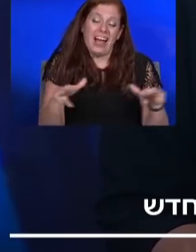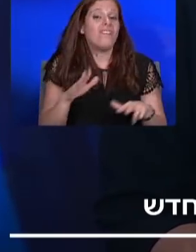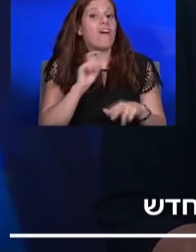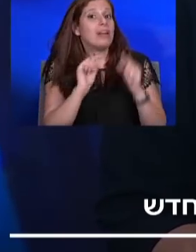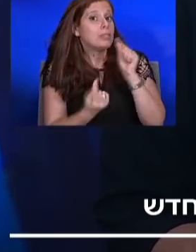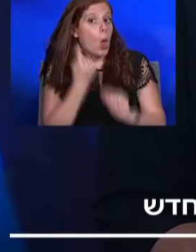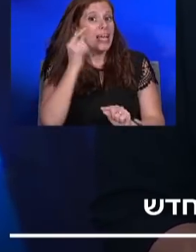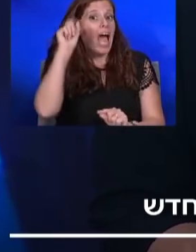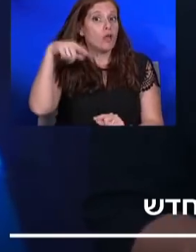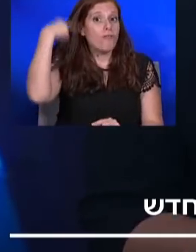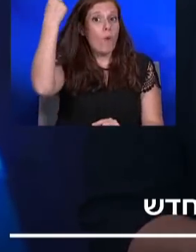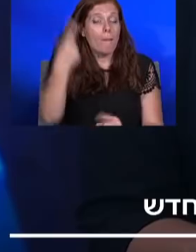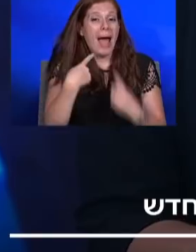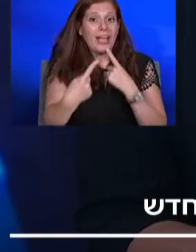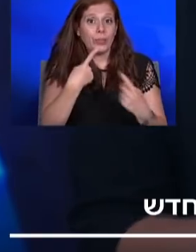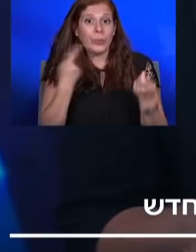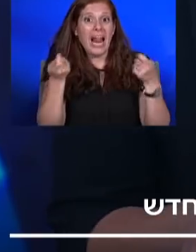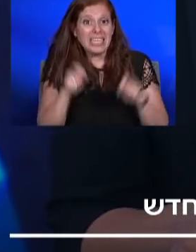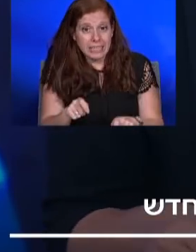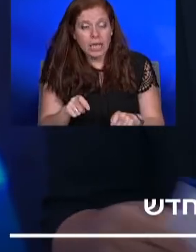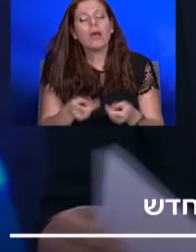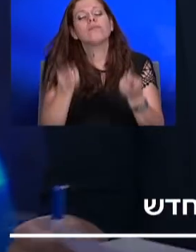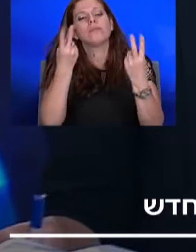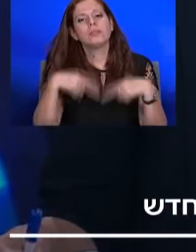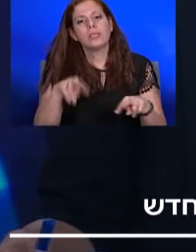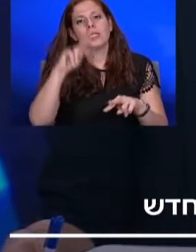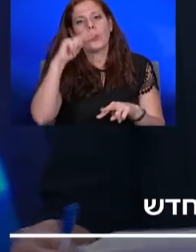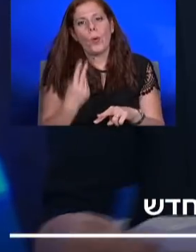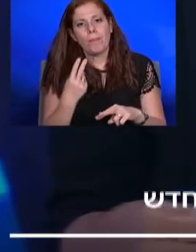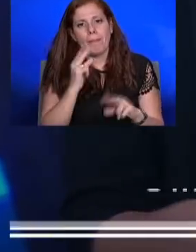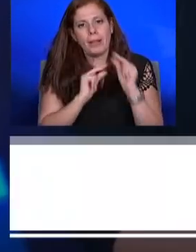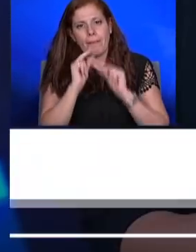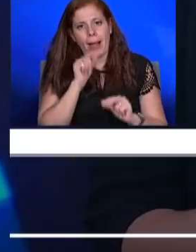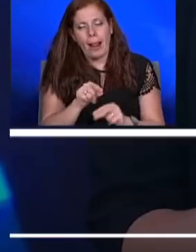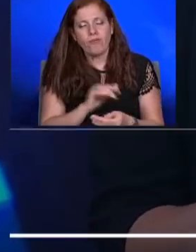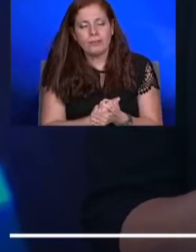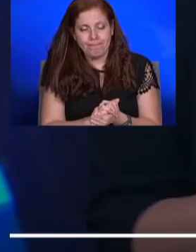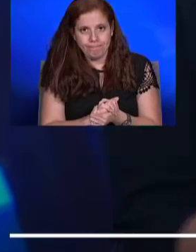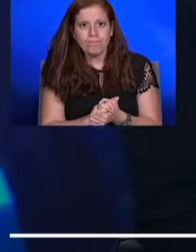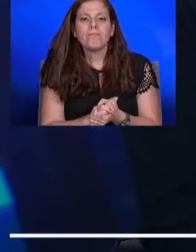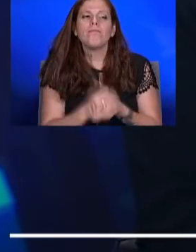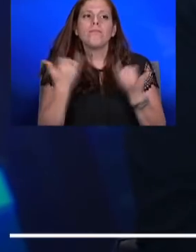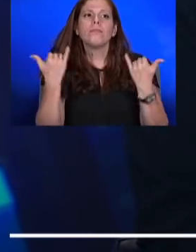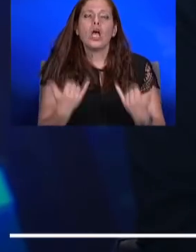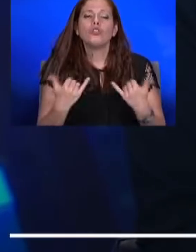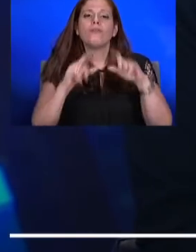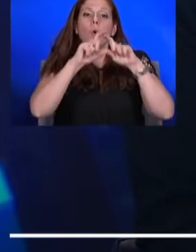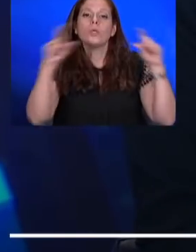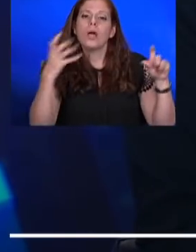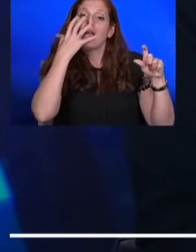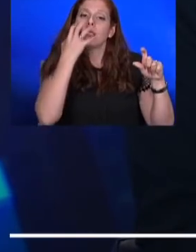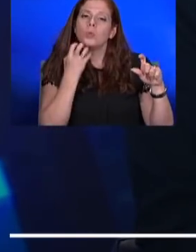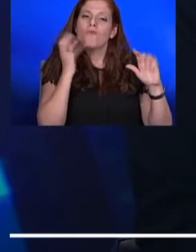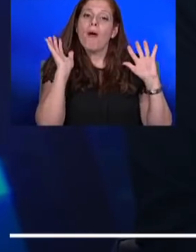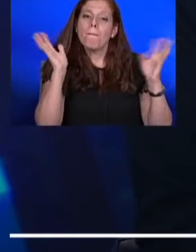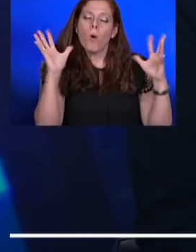על הסגר בהחלט יחזור להופיע ביומני השרים. עכשיו לכותרת עצובה מאוד מהלילה. חייל צה"ל